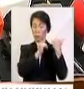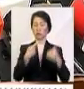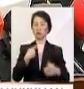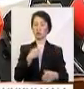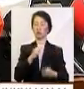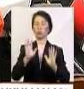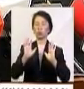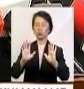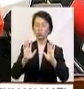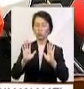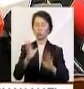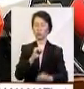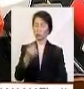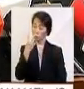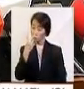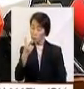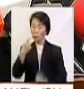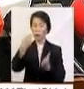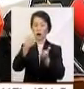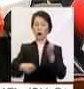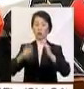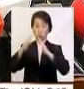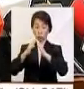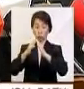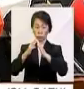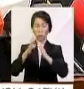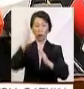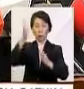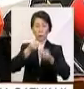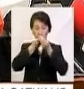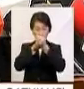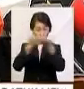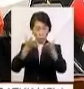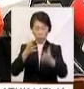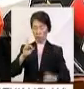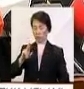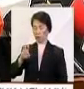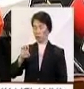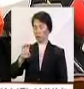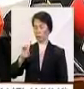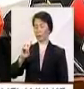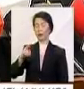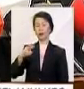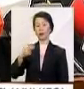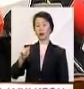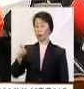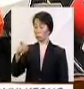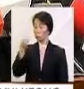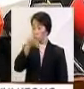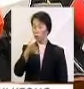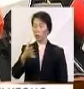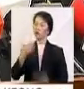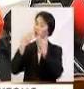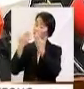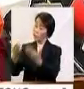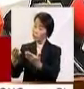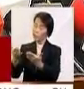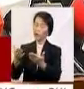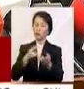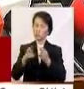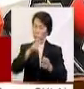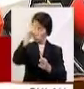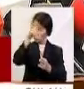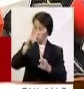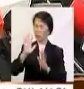tunggu untuk lihat harga rumah seperti yang diumumkan Reda. Saya pun nak ucapkan terima kasih. Mereka telah respons kepada usaha